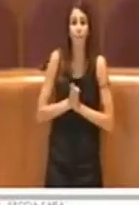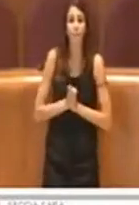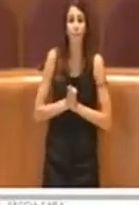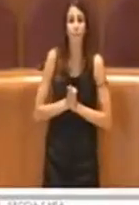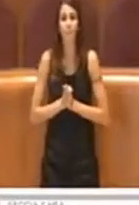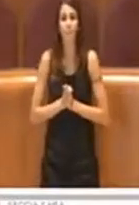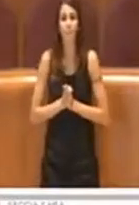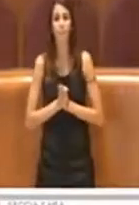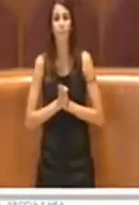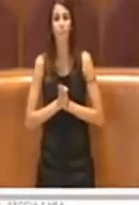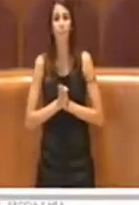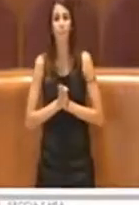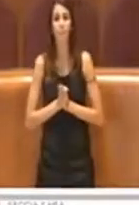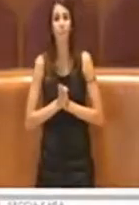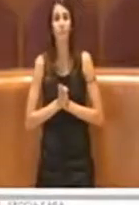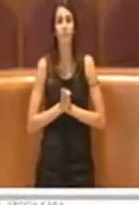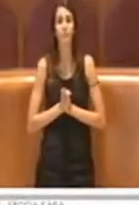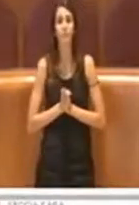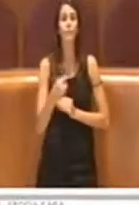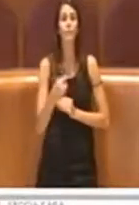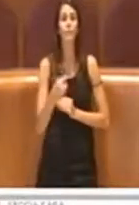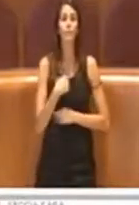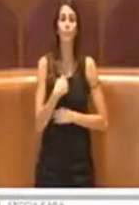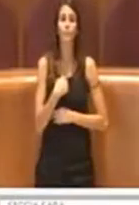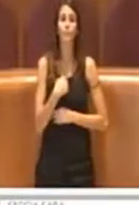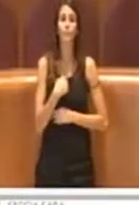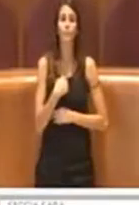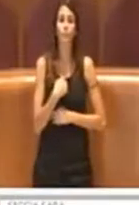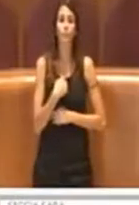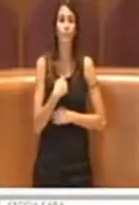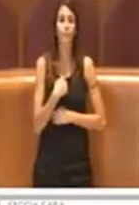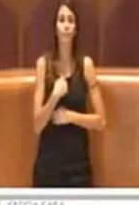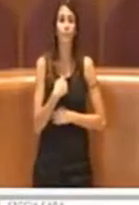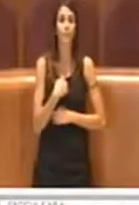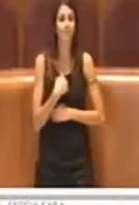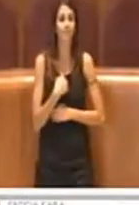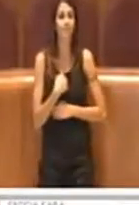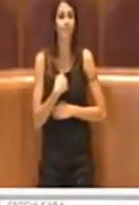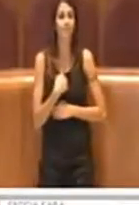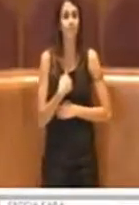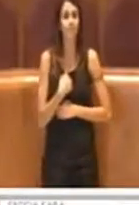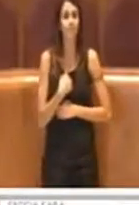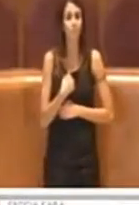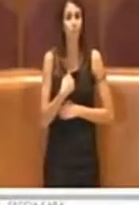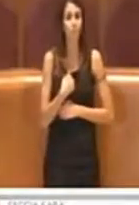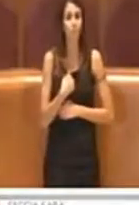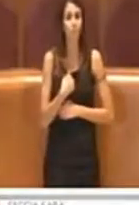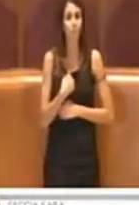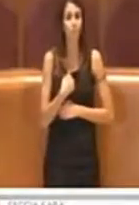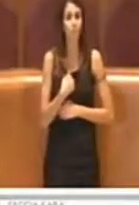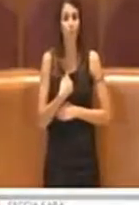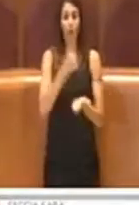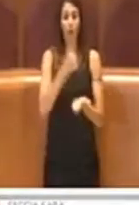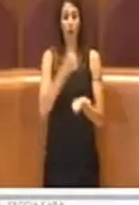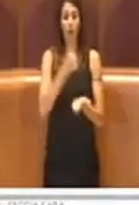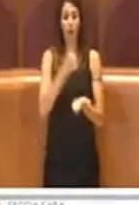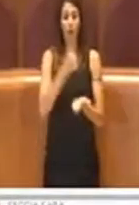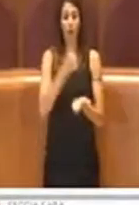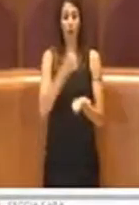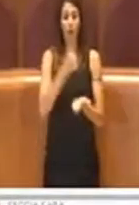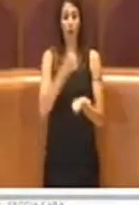alcuni territori periferici. Però non intendo permettere che questo documento